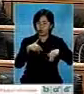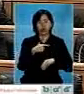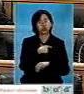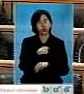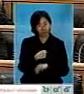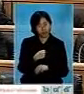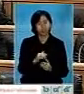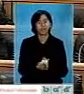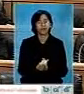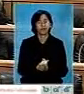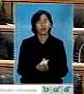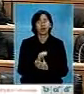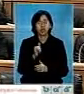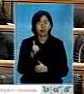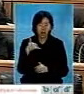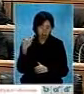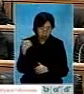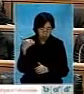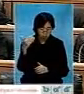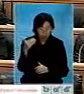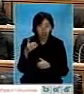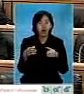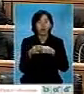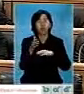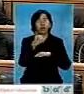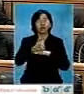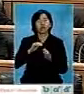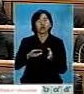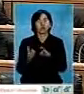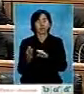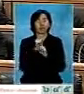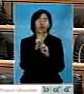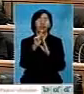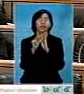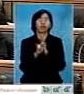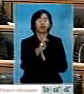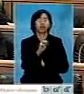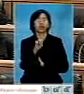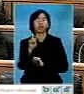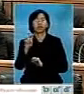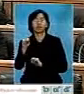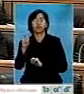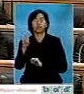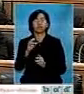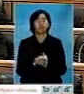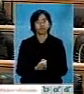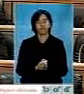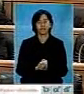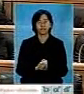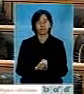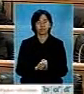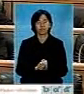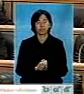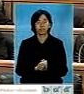นแต่วันดีคืนดีโดนยุบโดยมาตรา237ซึ่งโดน